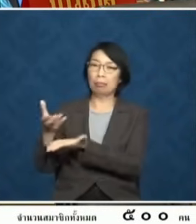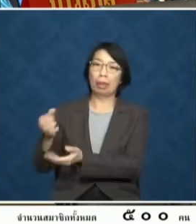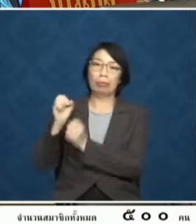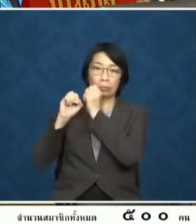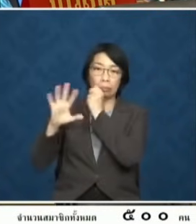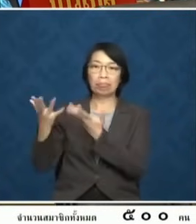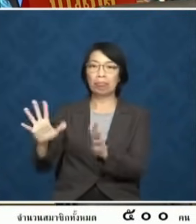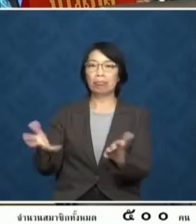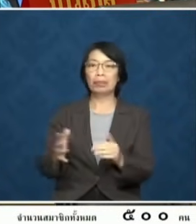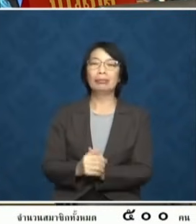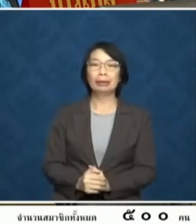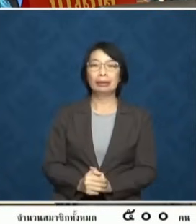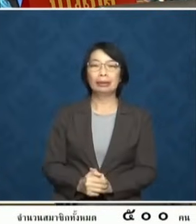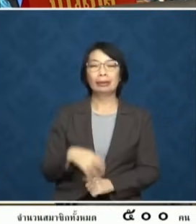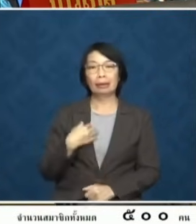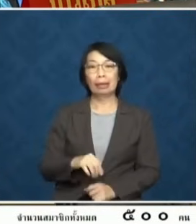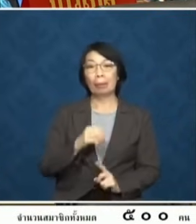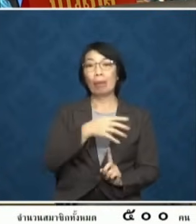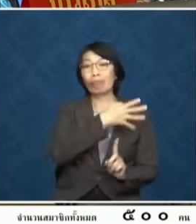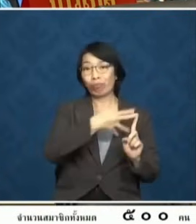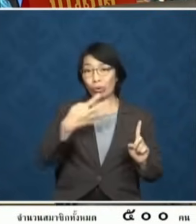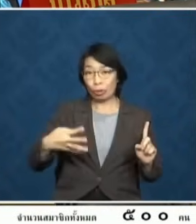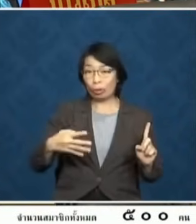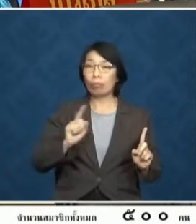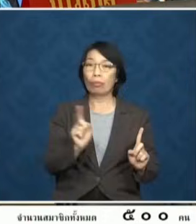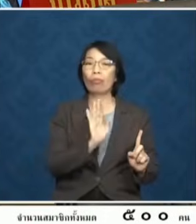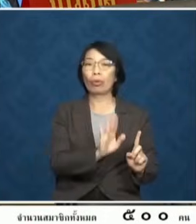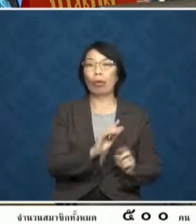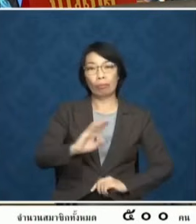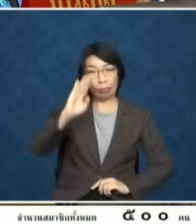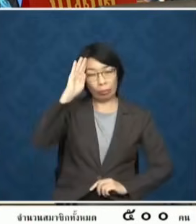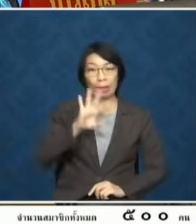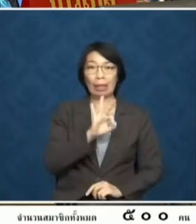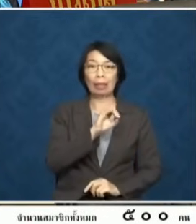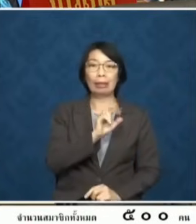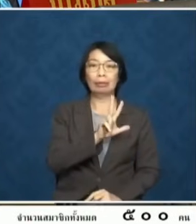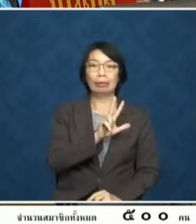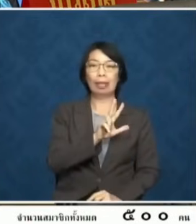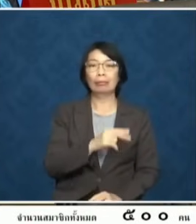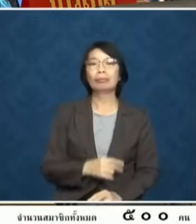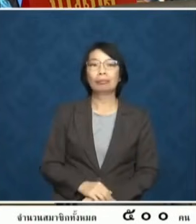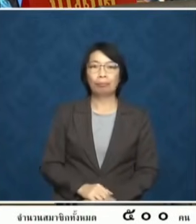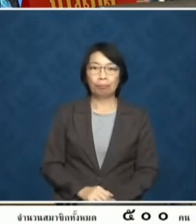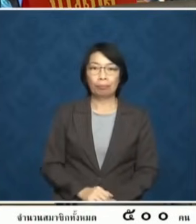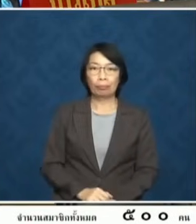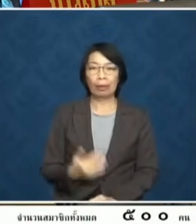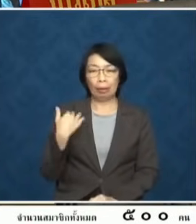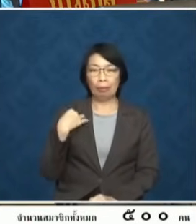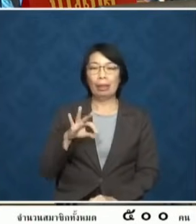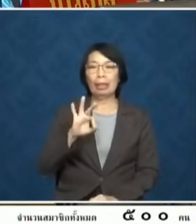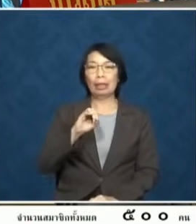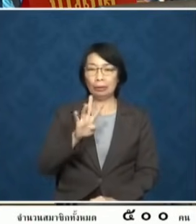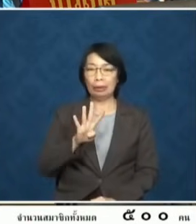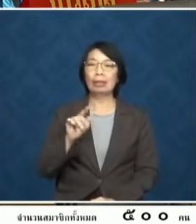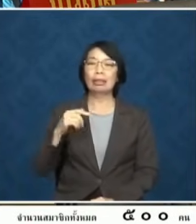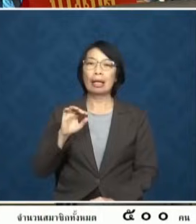ยกตัวอย่างนะคะคลื่นที่เป็นของกองทัพอย่างคลื่น 93คูฟาเรนไฮและ 94